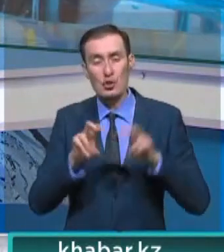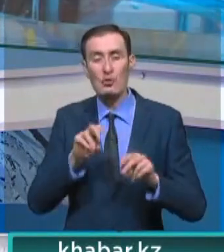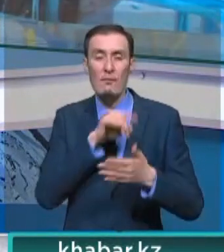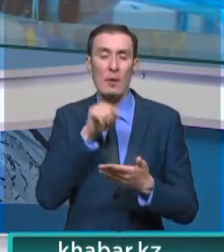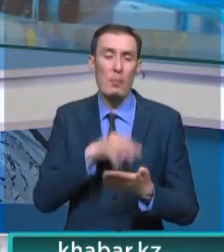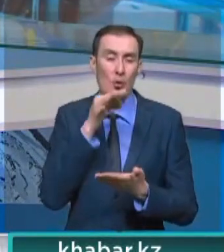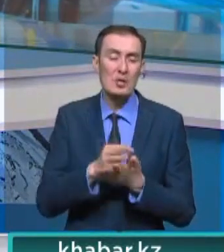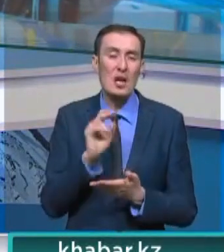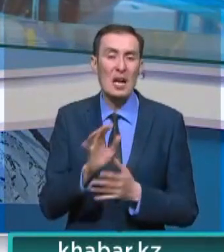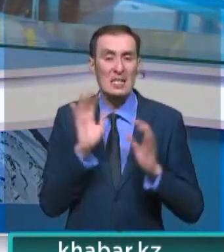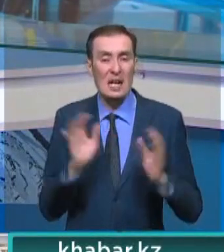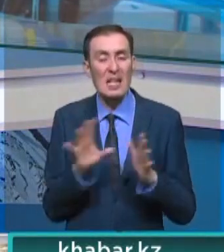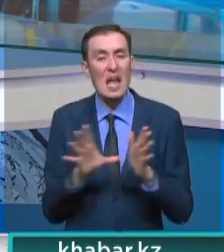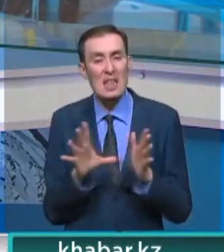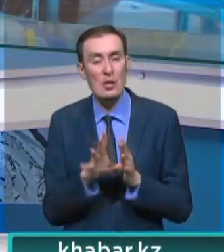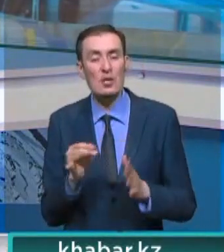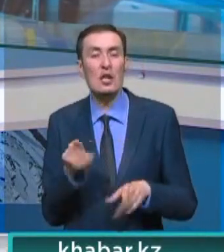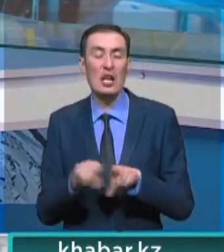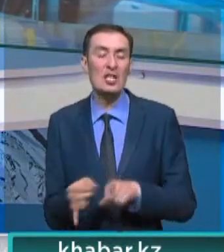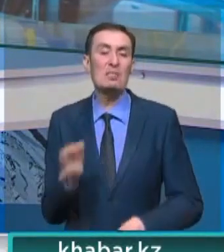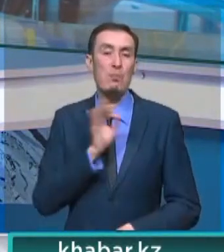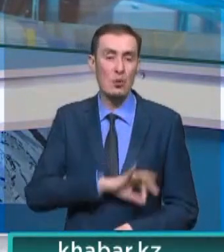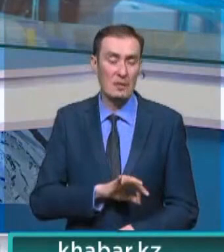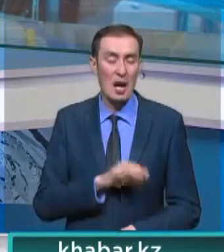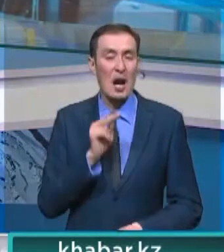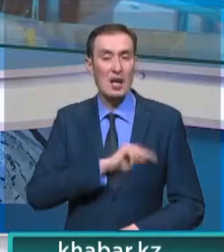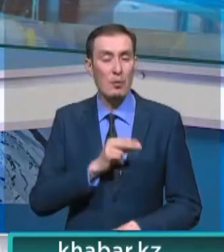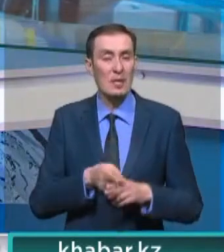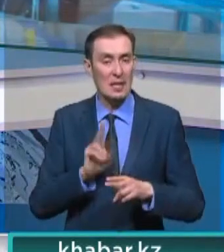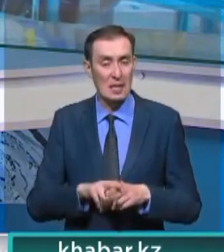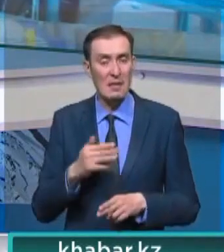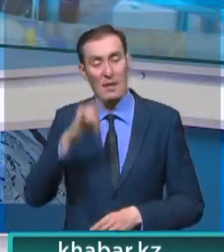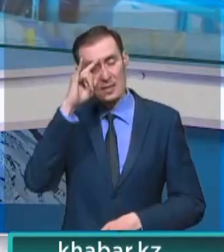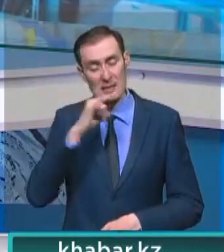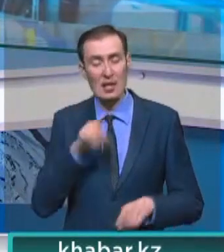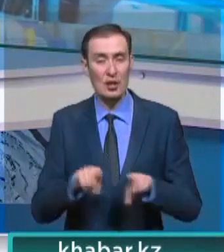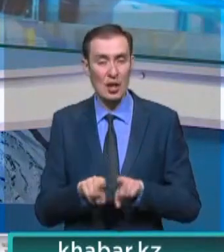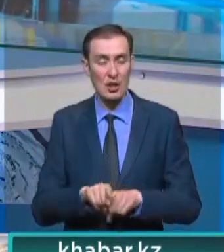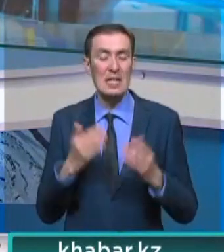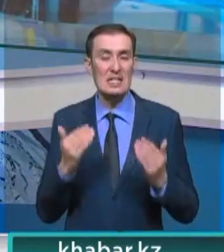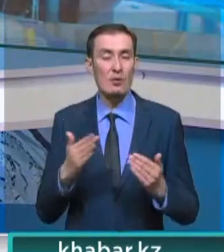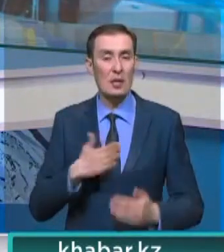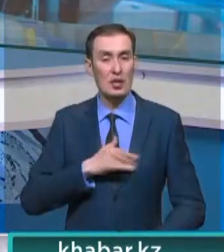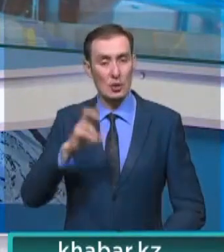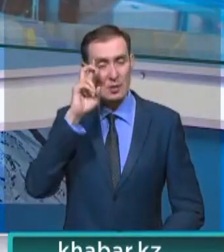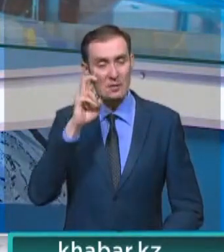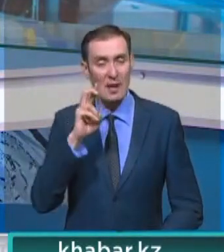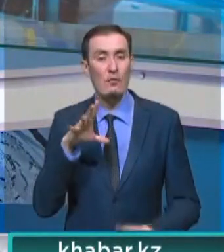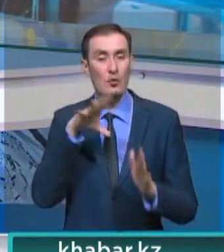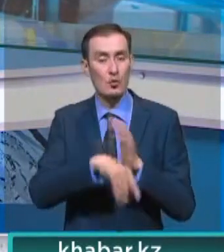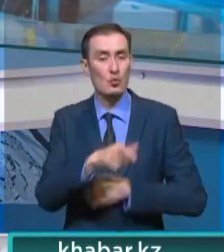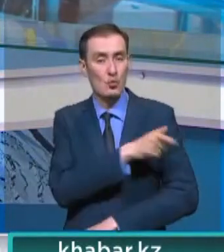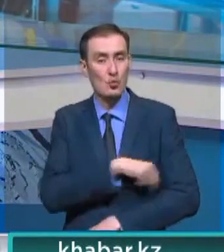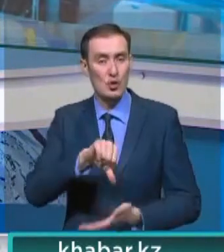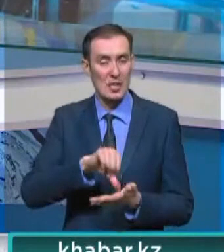вопрос, как удержать эту энергию и использовать ее. Работают над этим и в Казахстане. Сегодня наша страна – ассоциированный